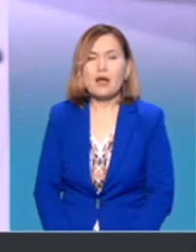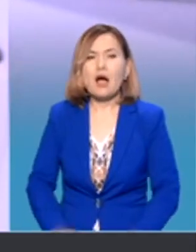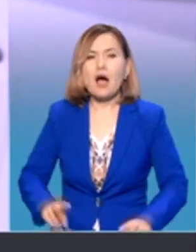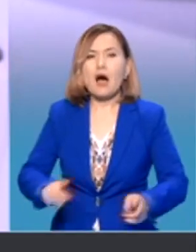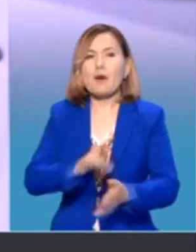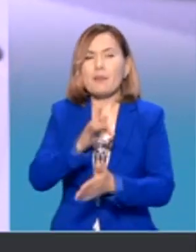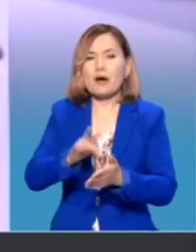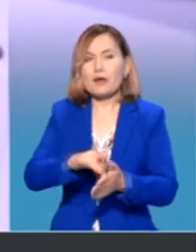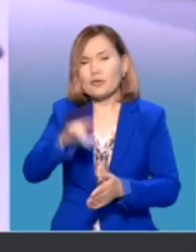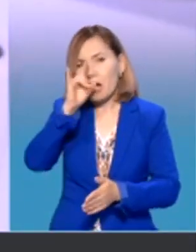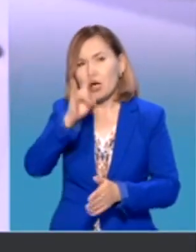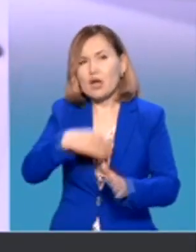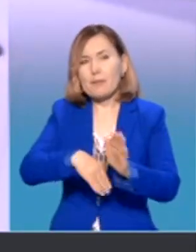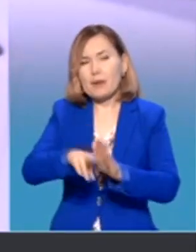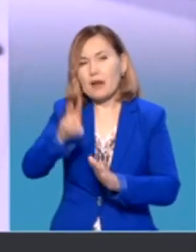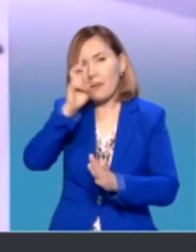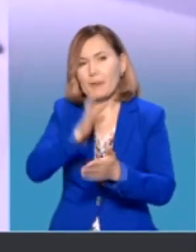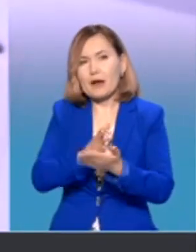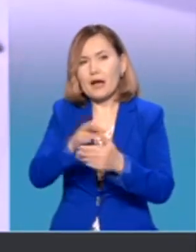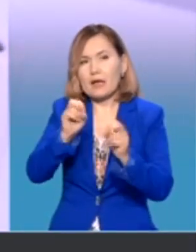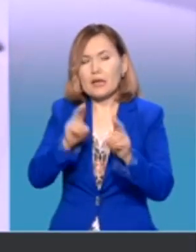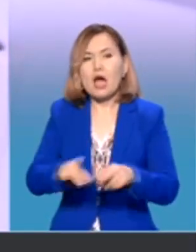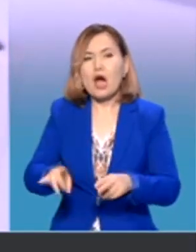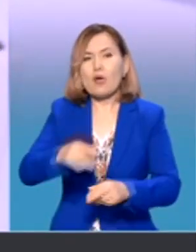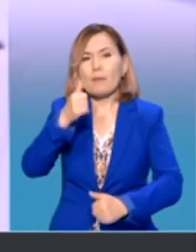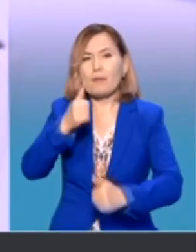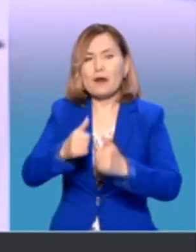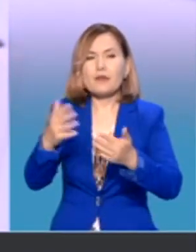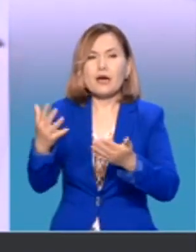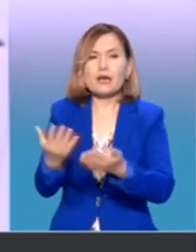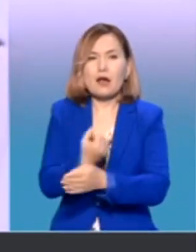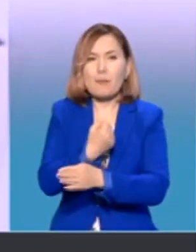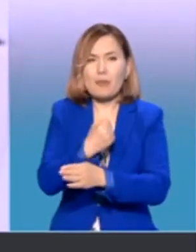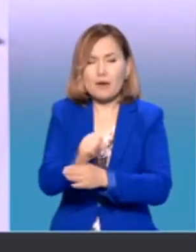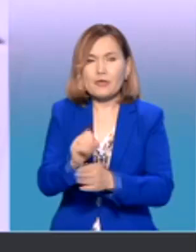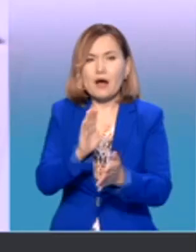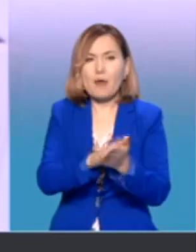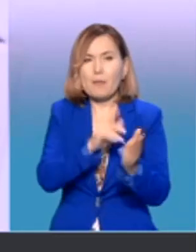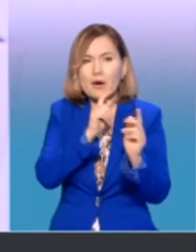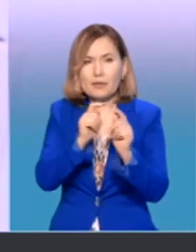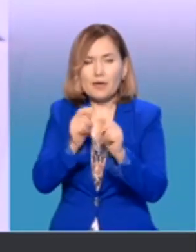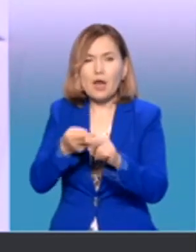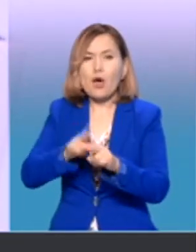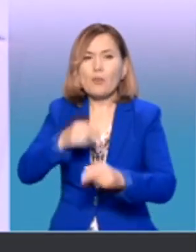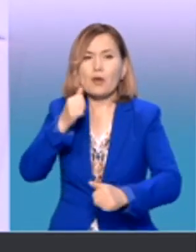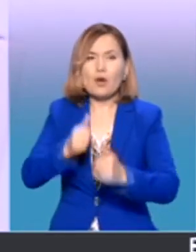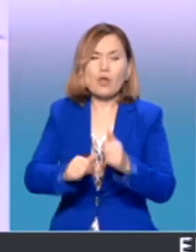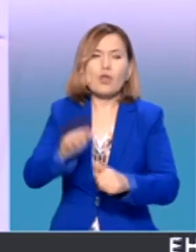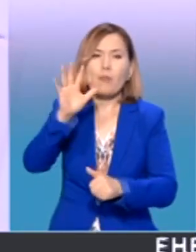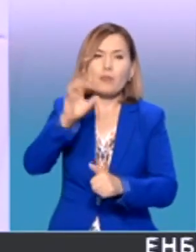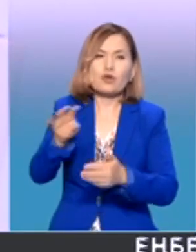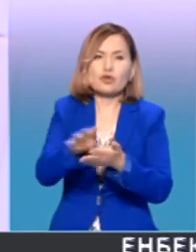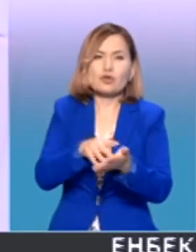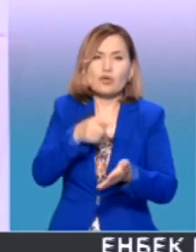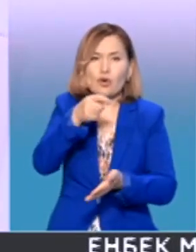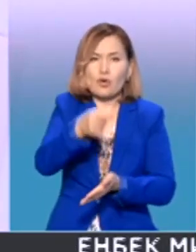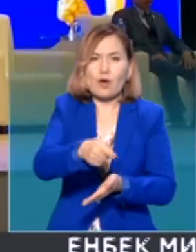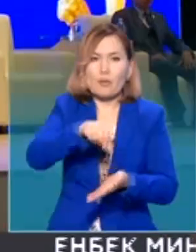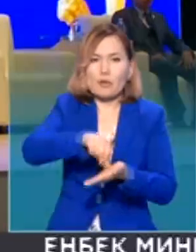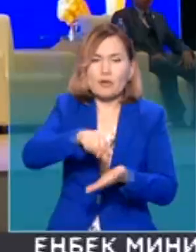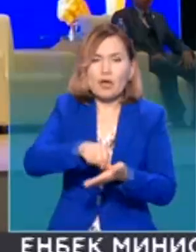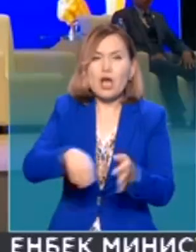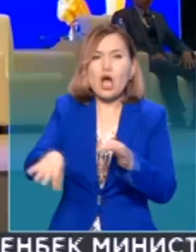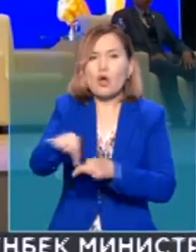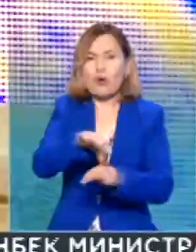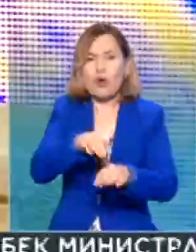Астанада Қазақстанның үздік мемлекеттік қызметкері республикалық байқауының жеңімпаздары марапатталды. Бұл байқауға 500-ден астам өтініш түскен.